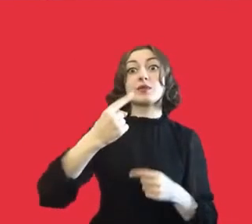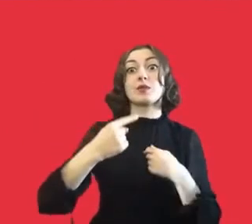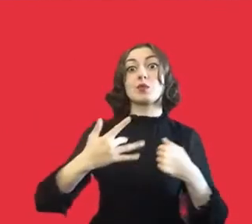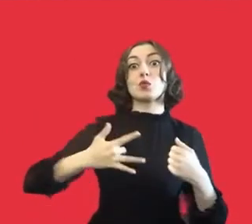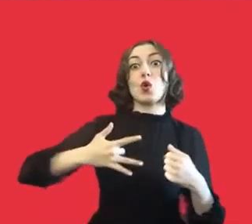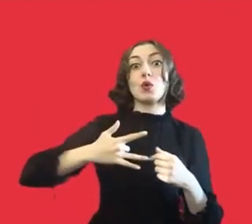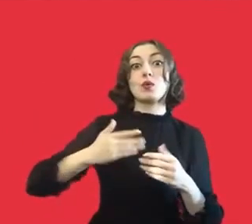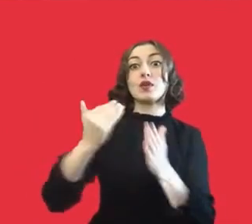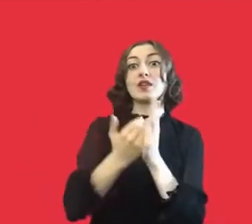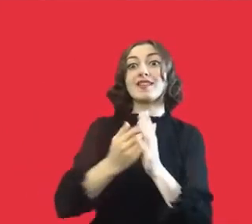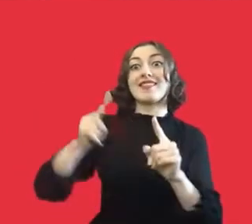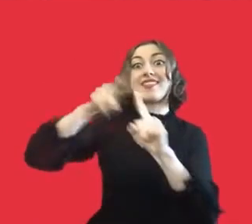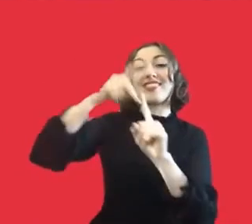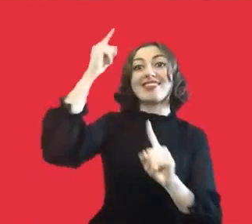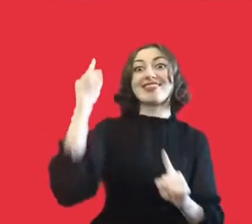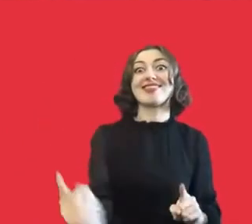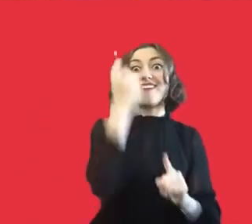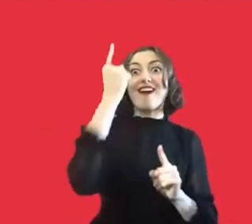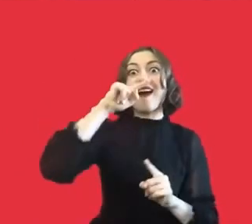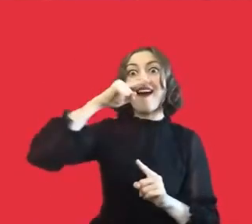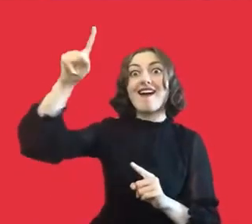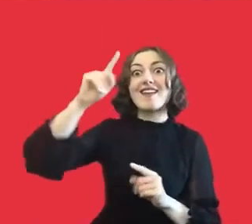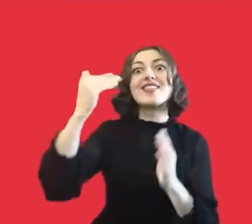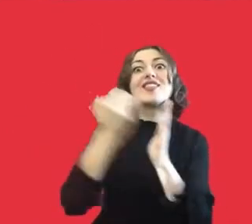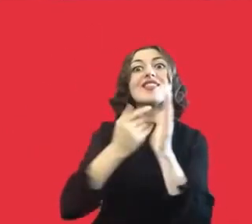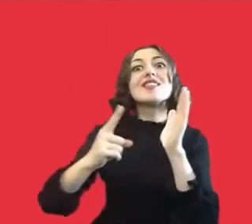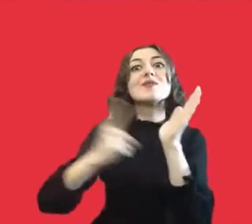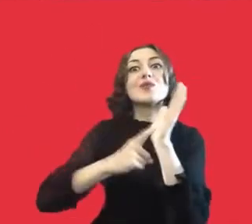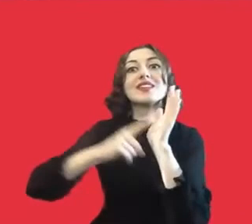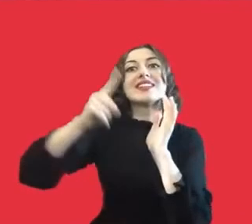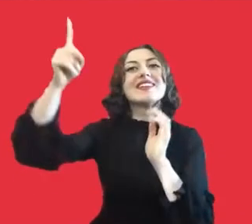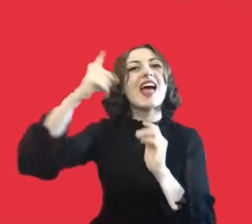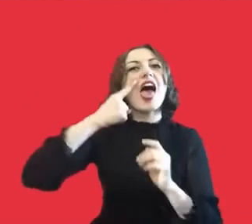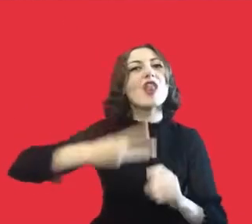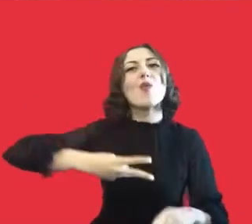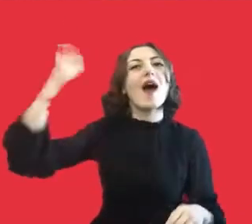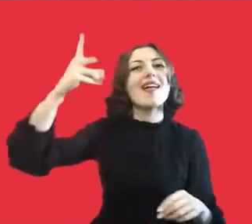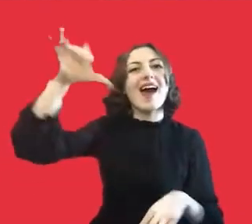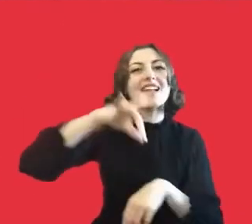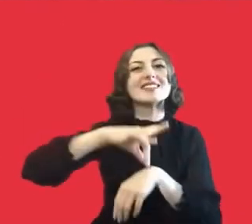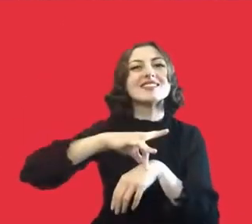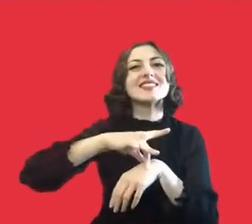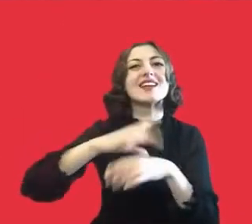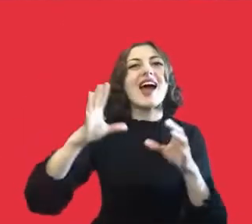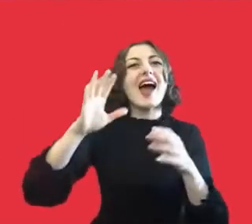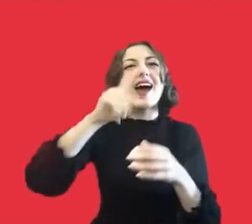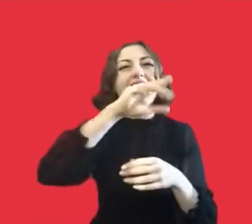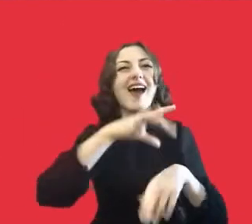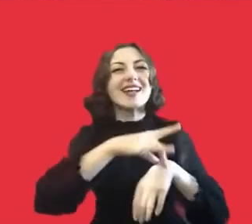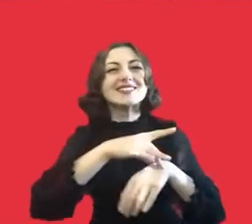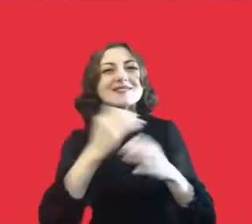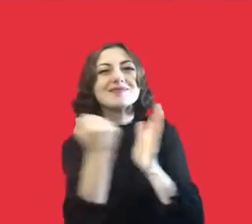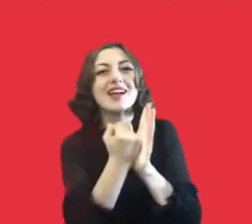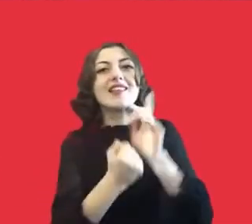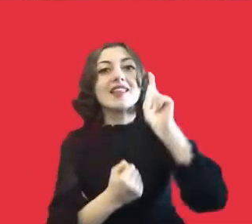programımızdan yetiştirdik. Hatta onun diplomasında Sayın Cumhurbaşkanımız oradaki hastanenin kendi ismini taşıyan TİKA'nın yaptığı